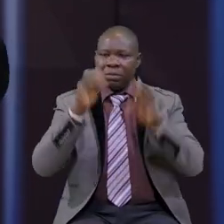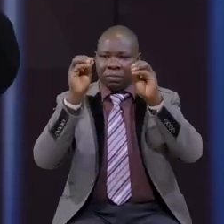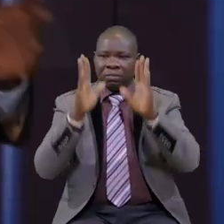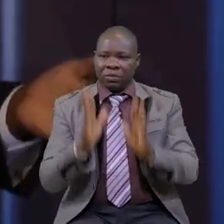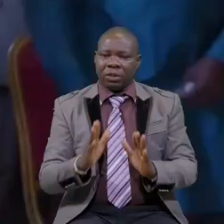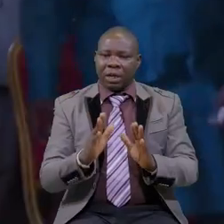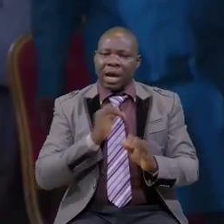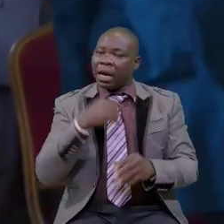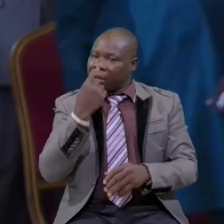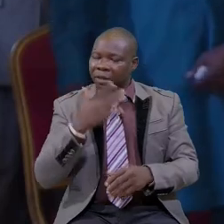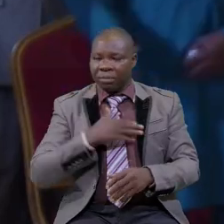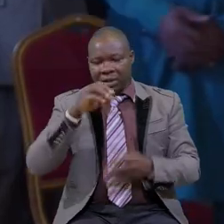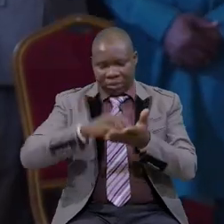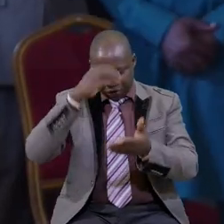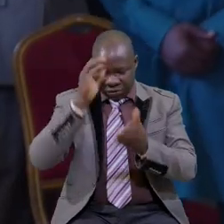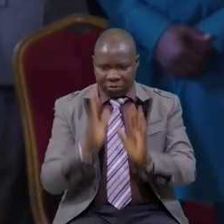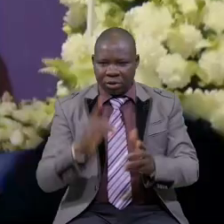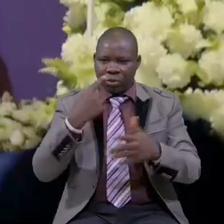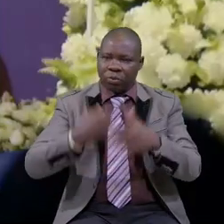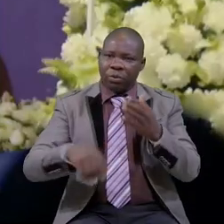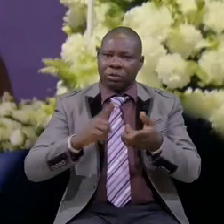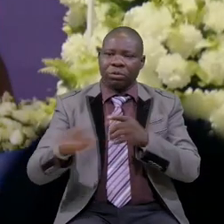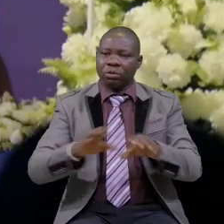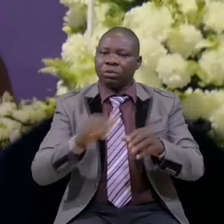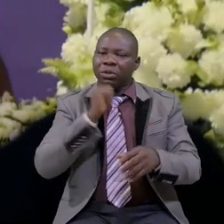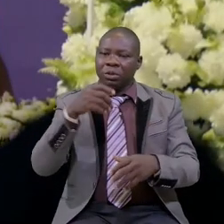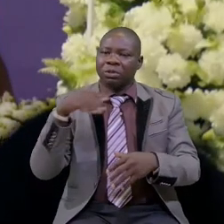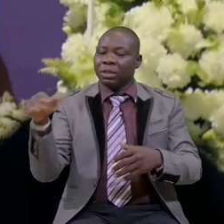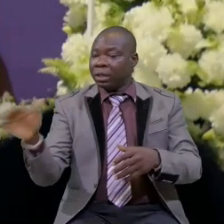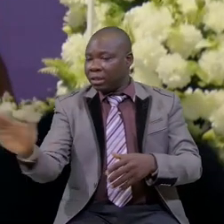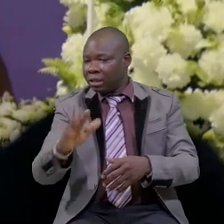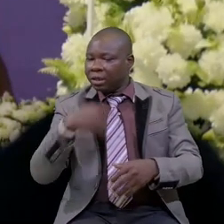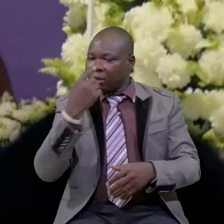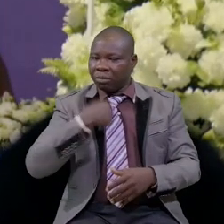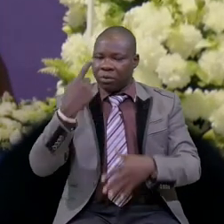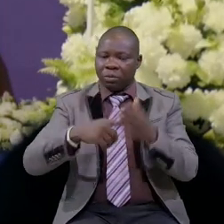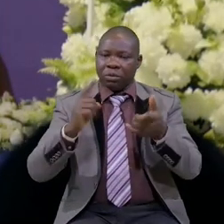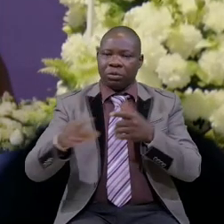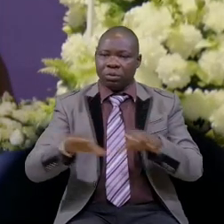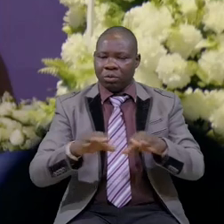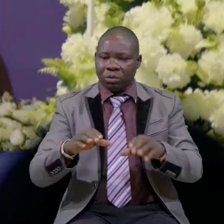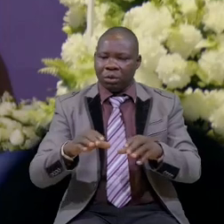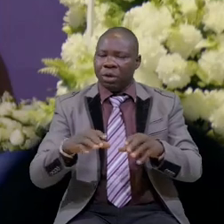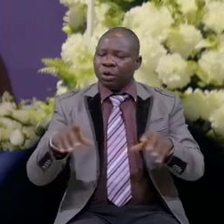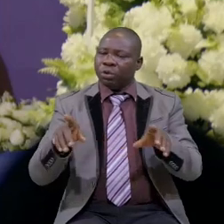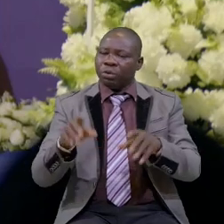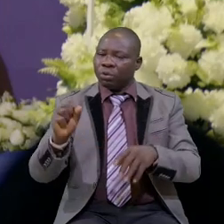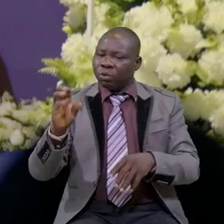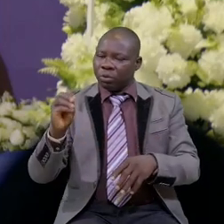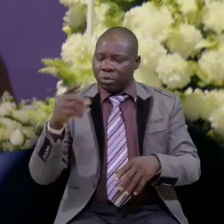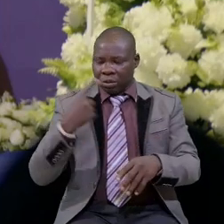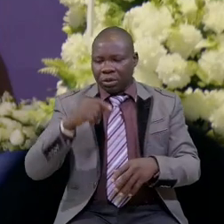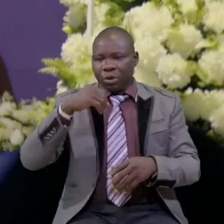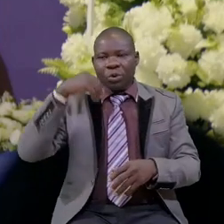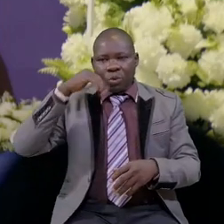faut faire. Après avoir discuté par-ci, par-là, la femme a pris le canari. Il n'y avait rien sous le canari.